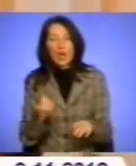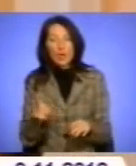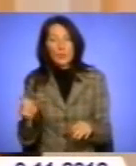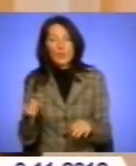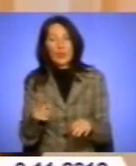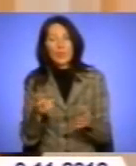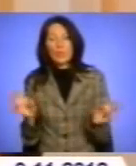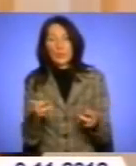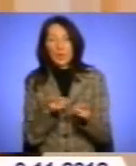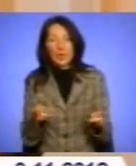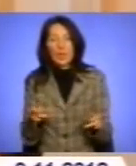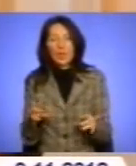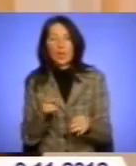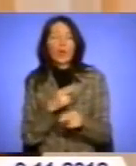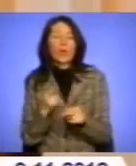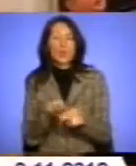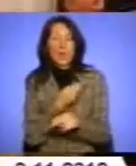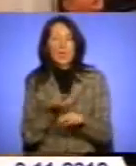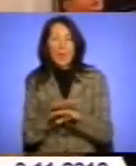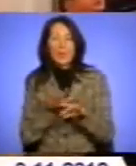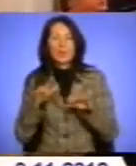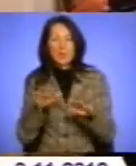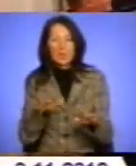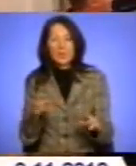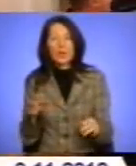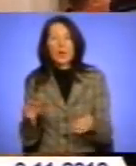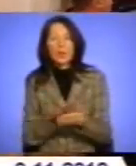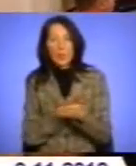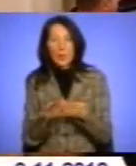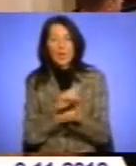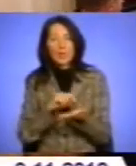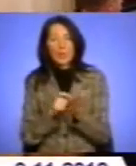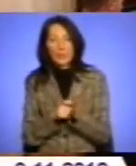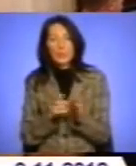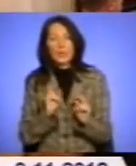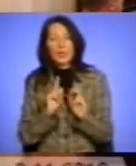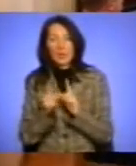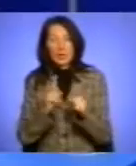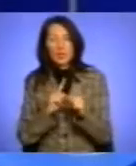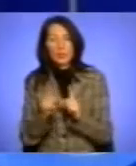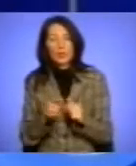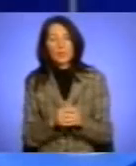варто уникати масових заходів, проводити належну дезінфекцію у приміщеннях і транспорті.